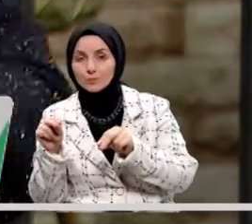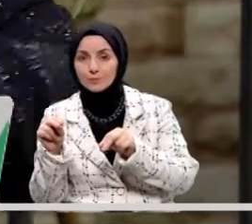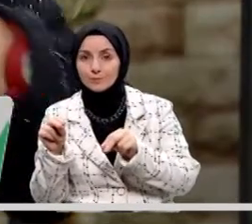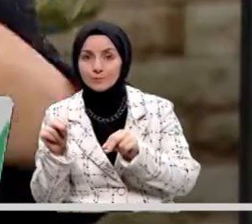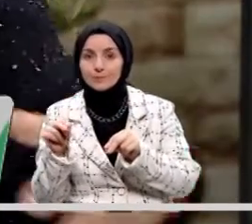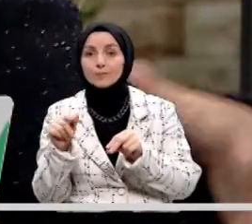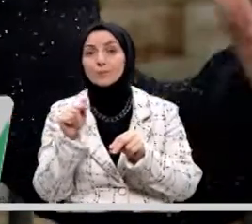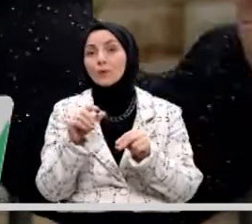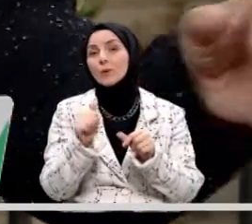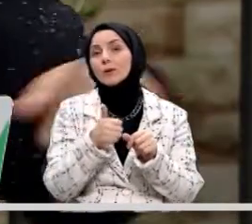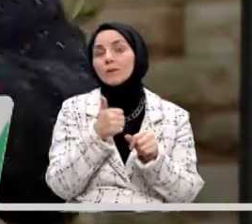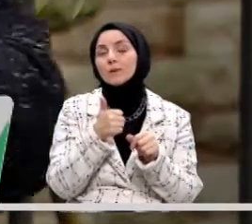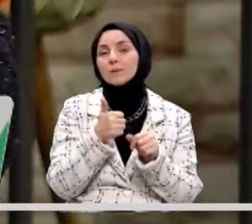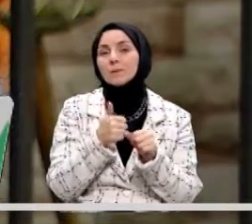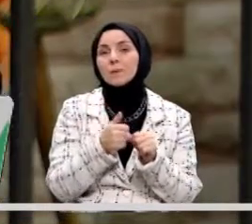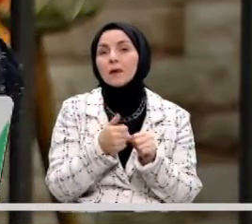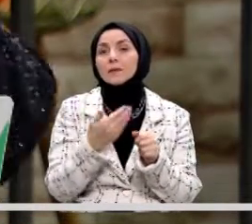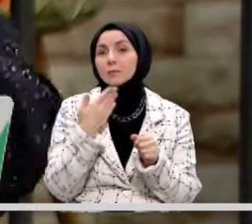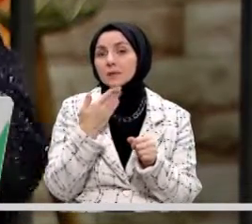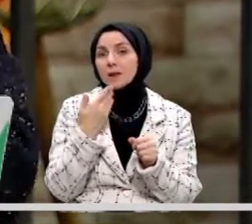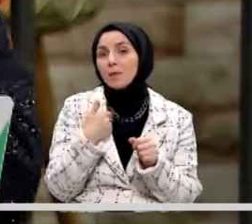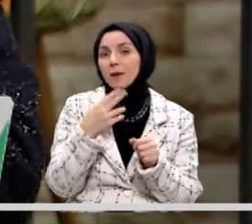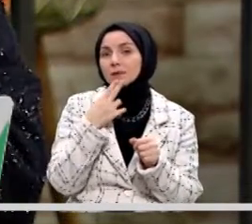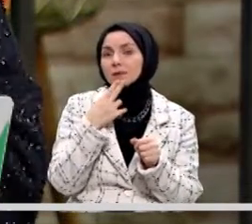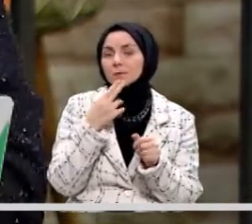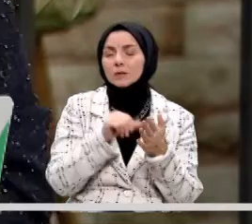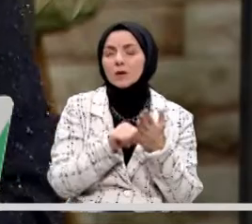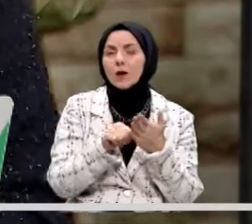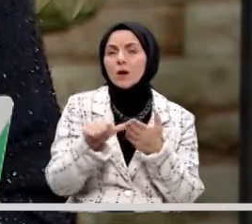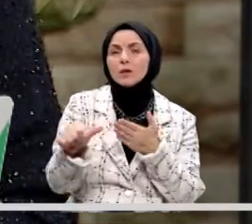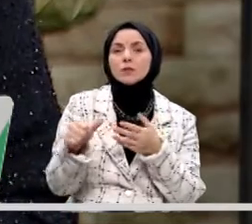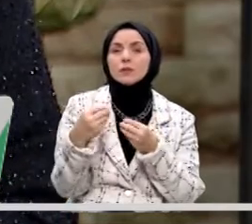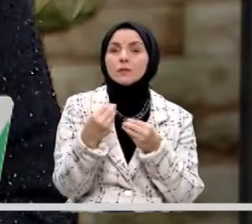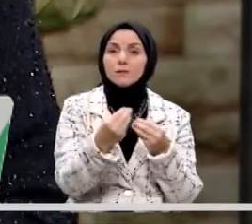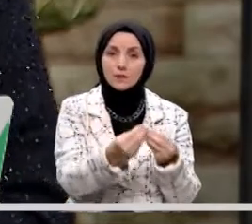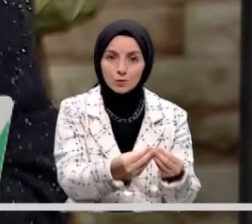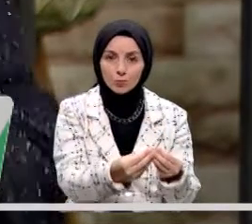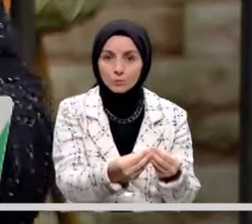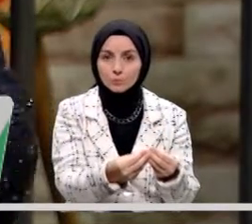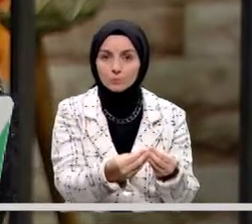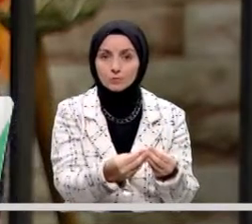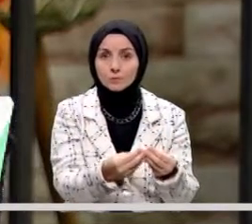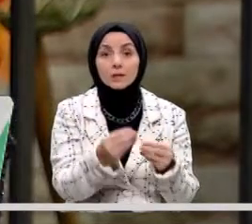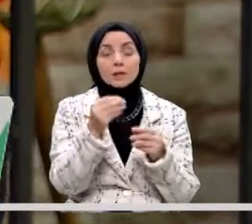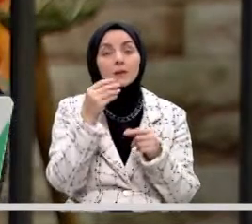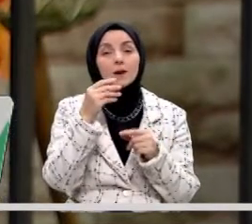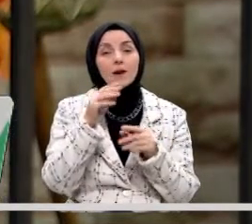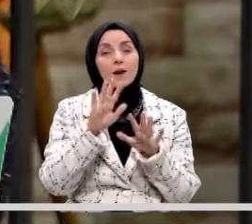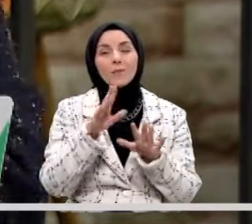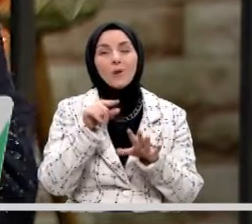dönüyorum İlknur benim prensesim diyorum her şeyini veriyorum victor'u İlknur'un her istediğini yapmaya çalışıyorum İlknur okula